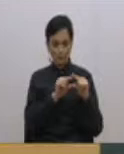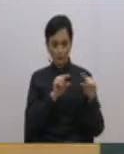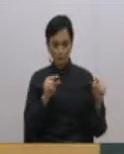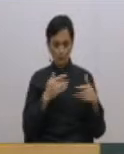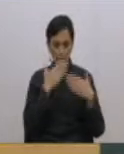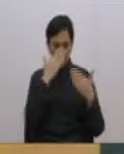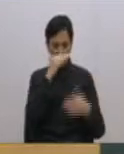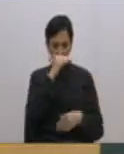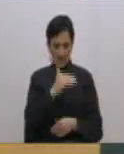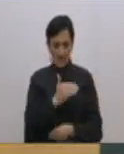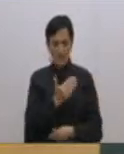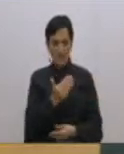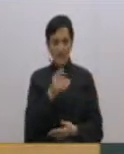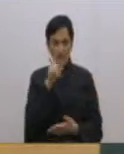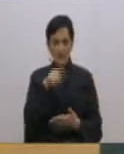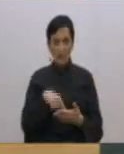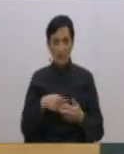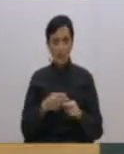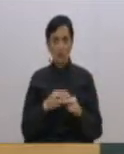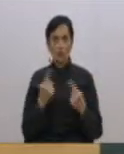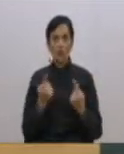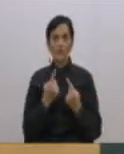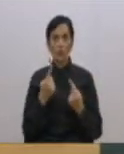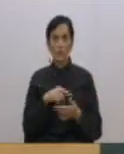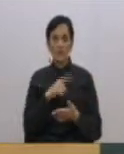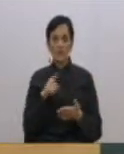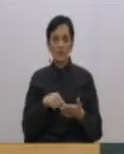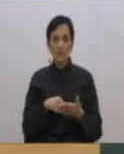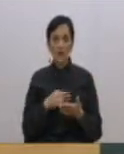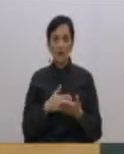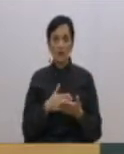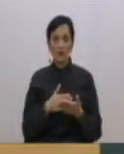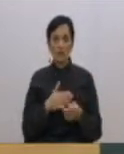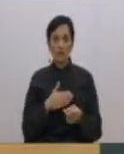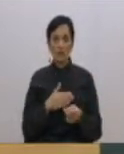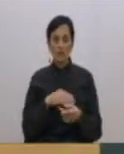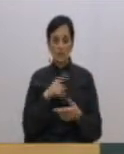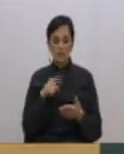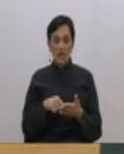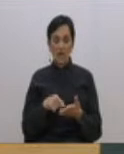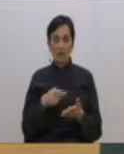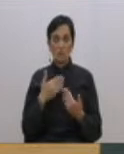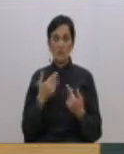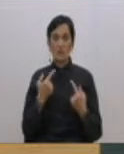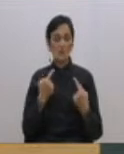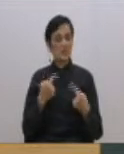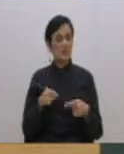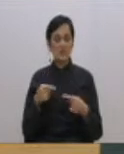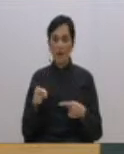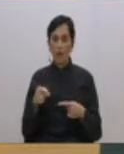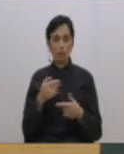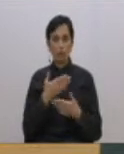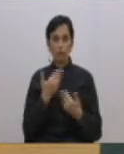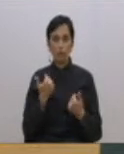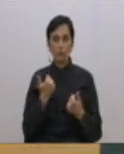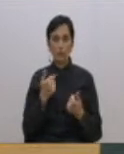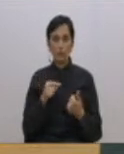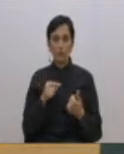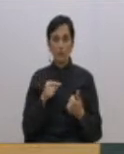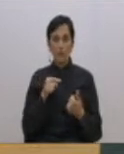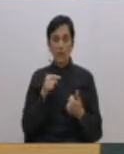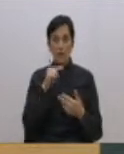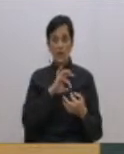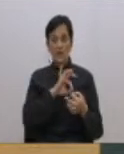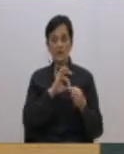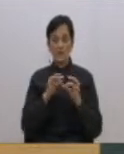da, când stați unde vi trebuie să ceule lui Sakitria. Am Sakitria mi-a mai trebuit. Scoara pe Riasteba, am ce am un atos,